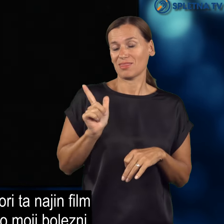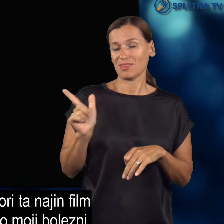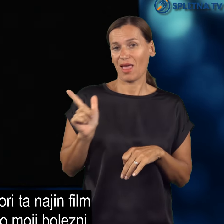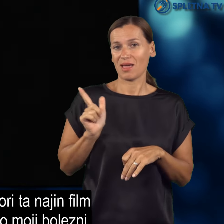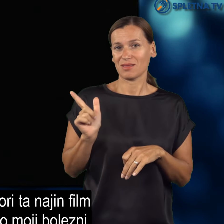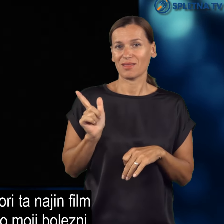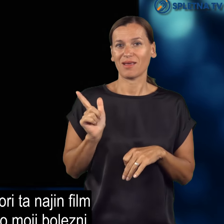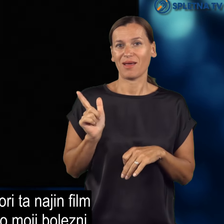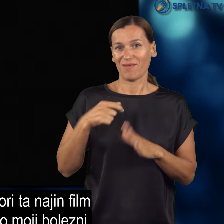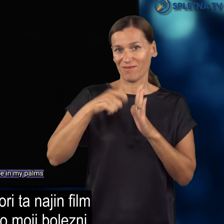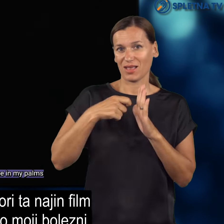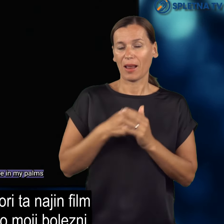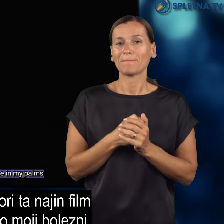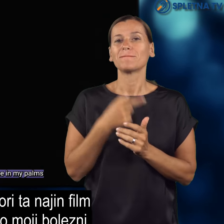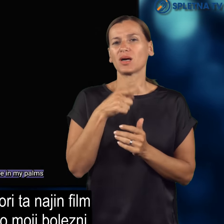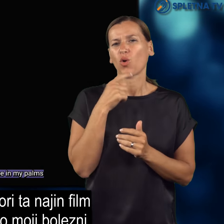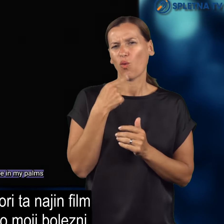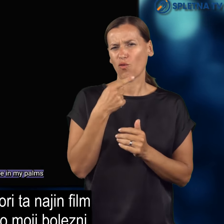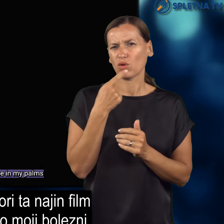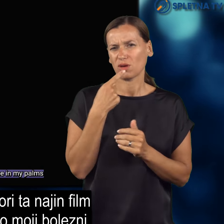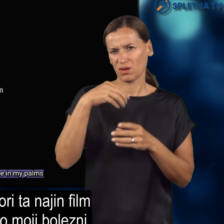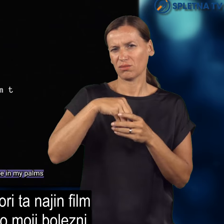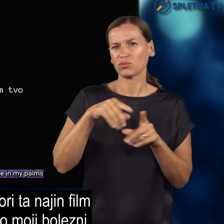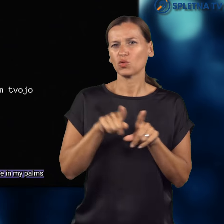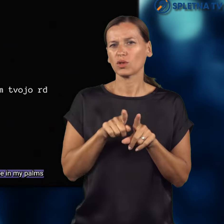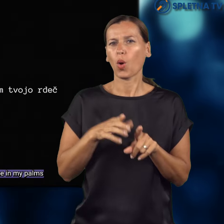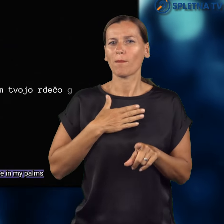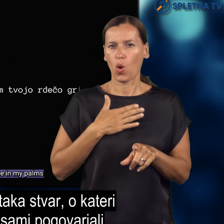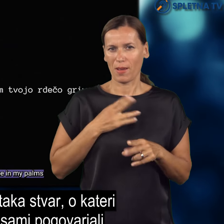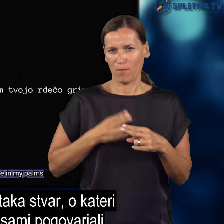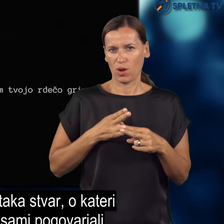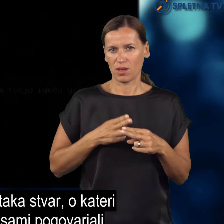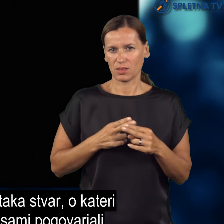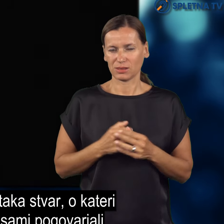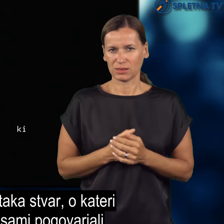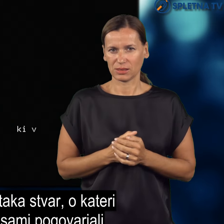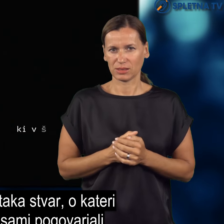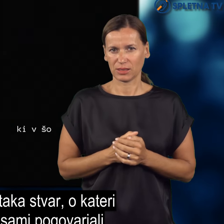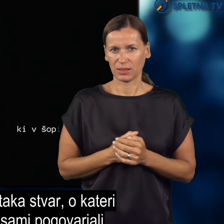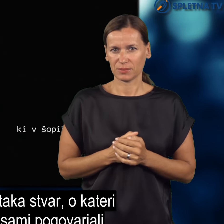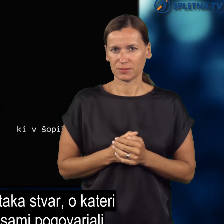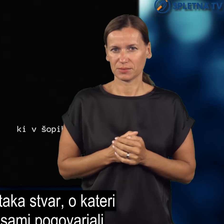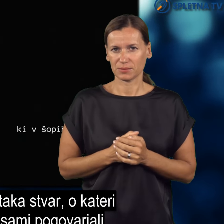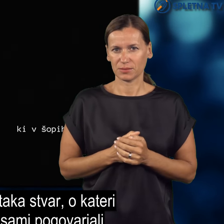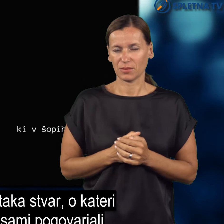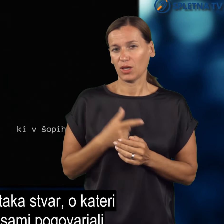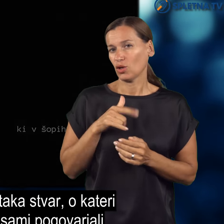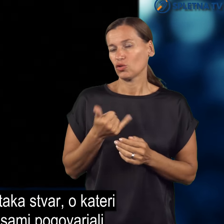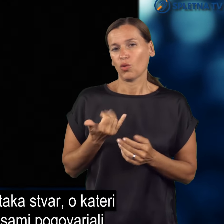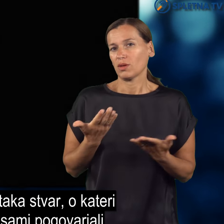film in govori tudi o moji bolezni. In v bistvu je